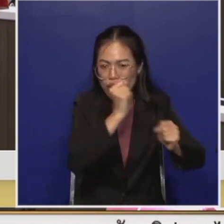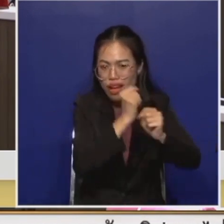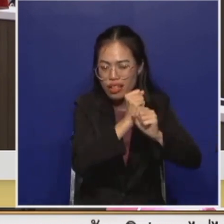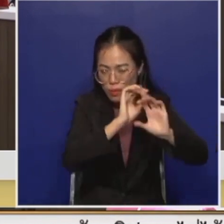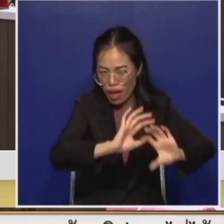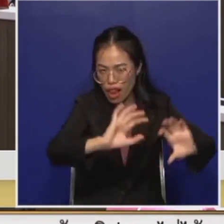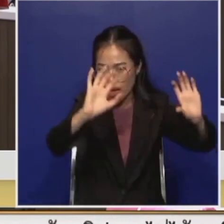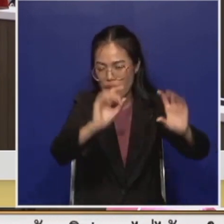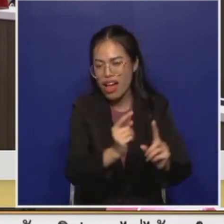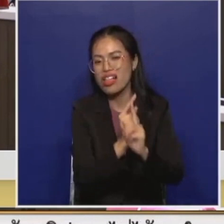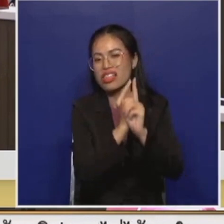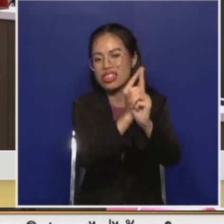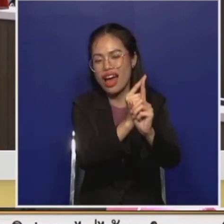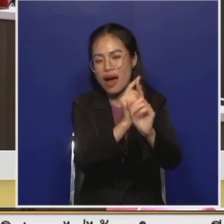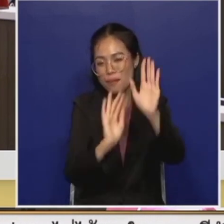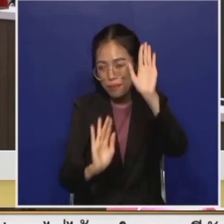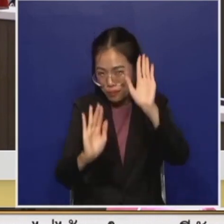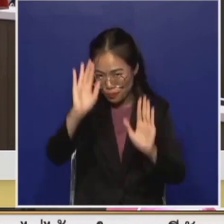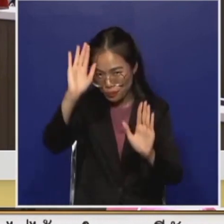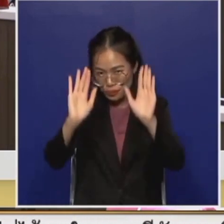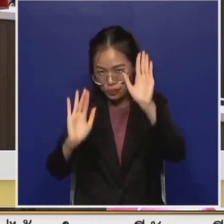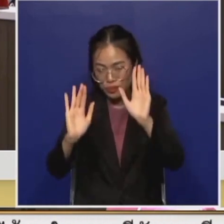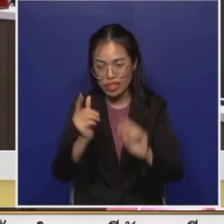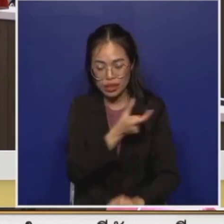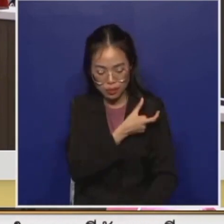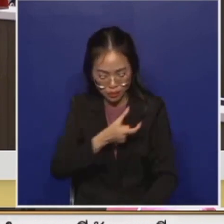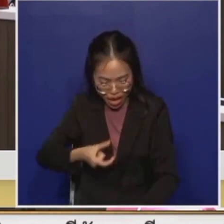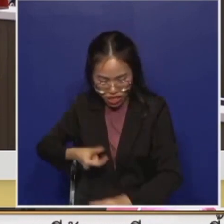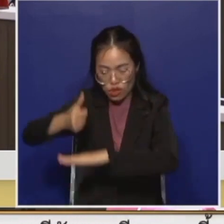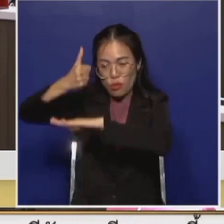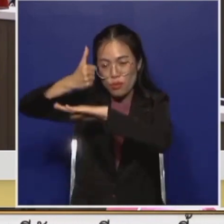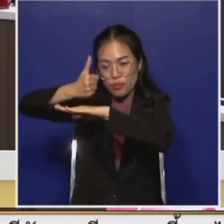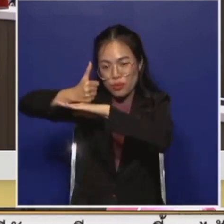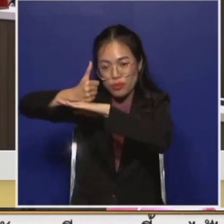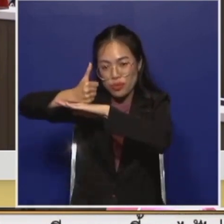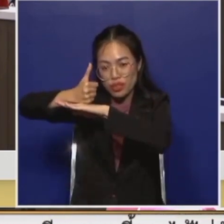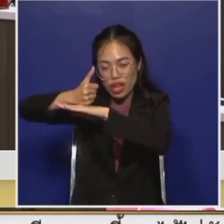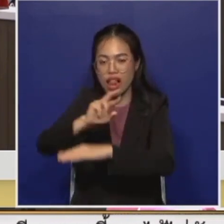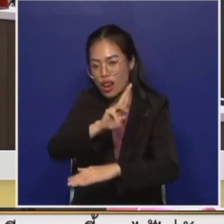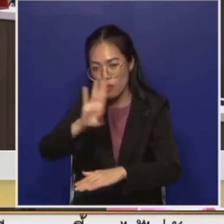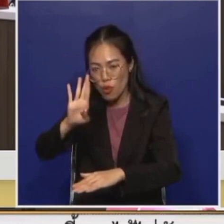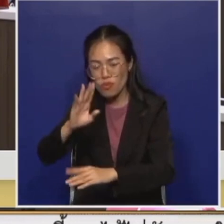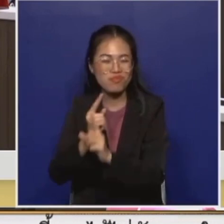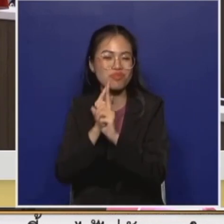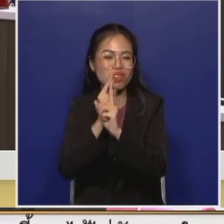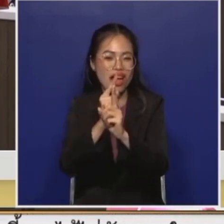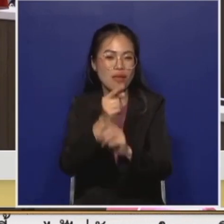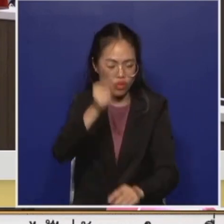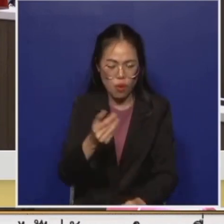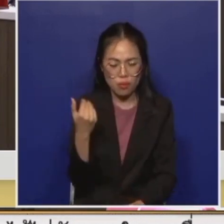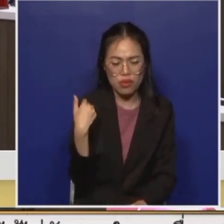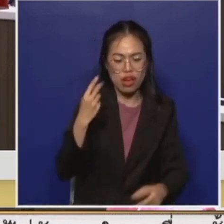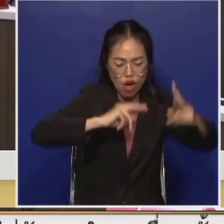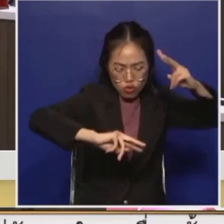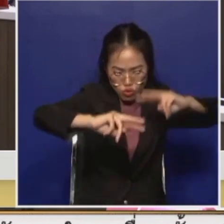ในระบบประชาททประตัยอมีพระมหาคศัธทรงเป็นประมุกรบบรัษภาเราต้องมีการสรจสบถง